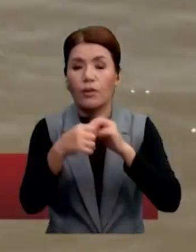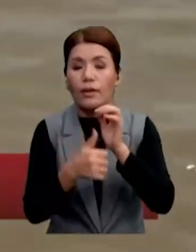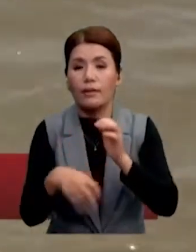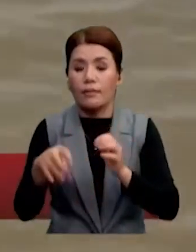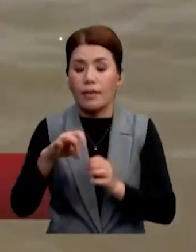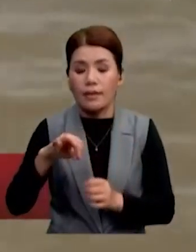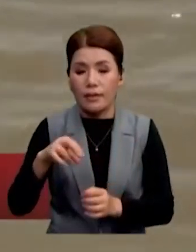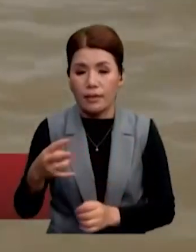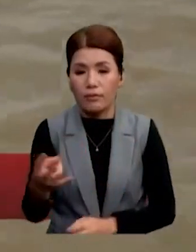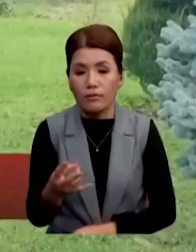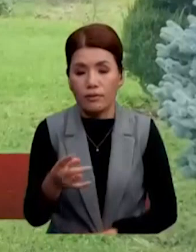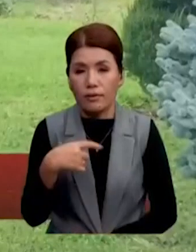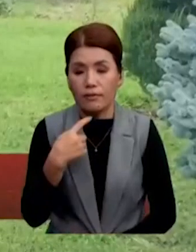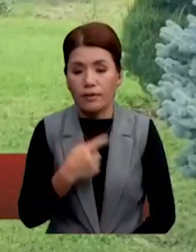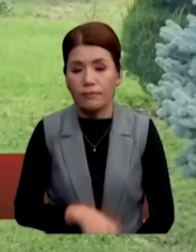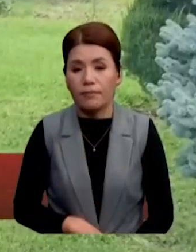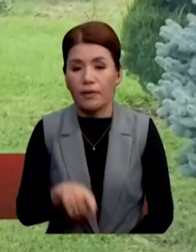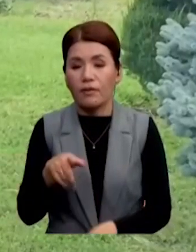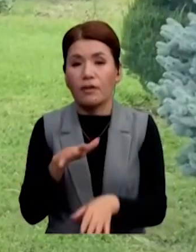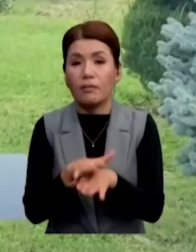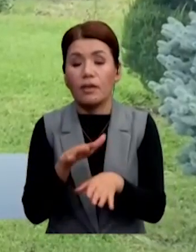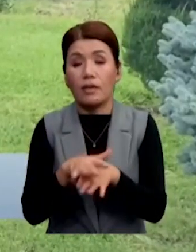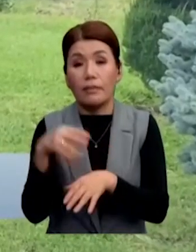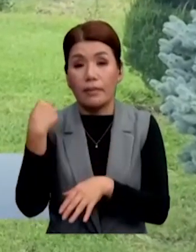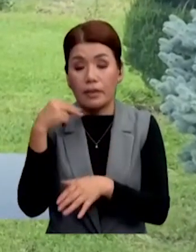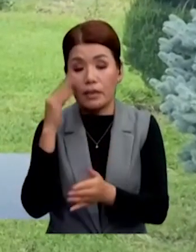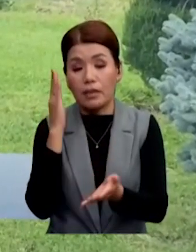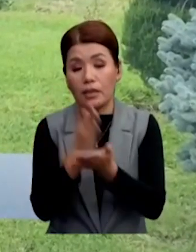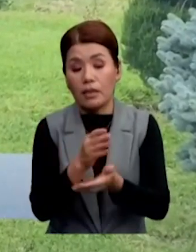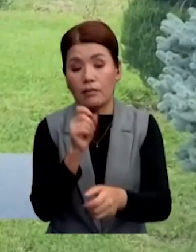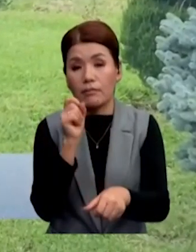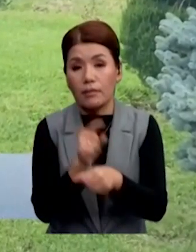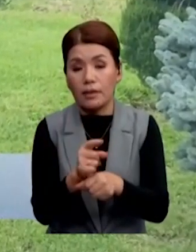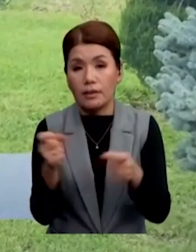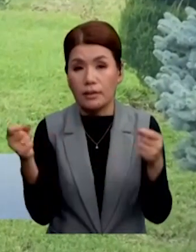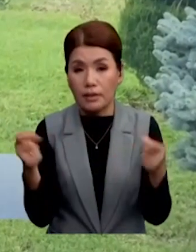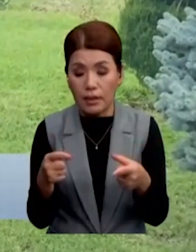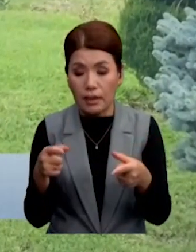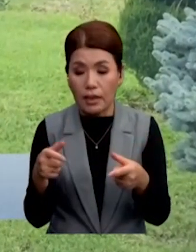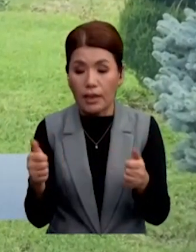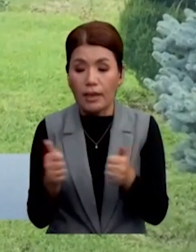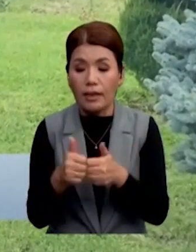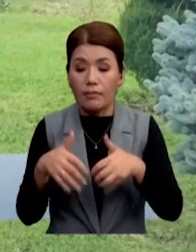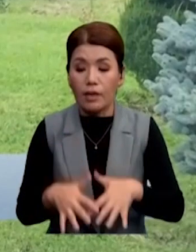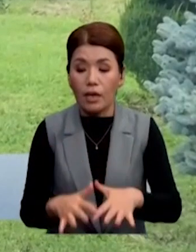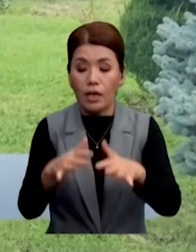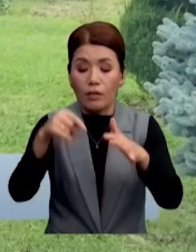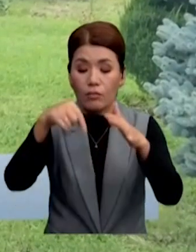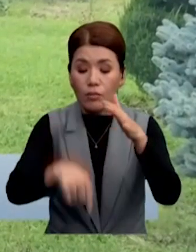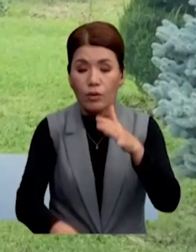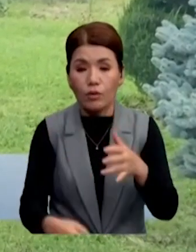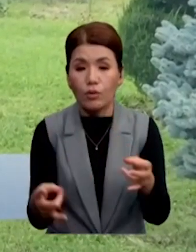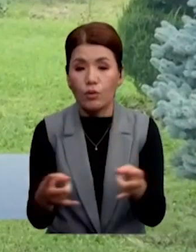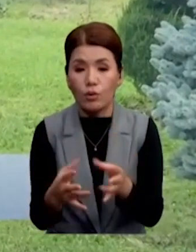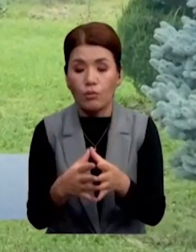теңгедей қаржы кетеді екен. Бұл жұмыстарды не президенттің өзінің тікелей тапсырмасына сәйкес жайықтың түбін тереңдету жұмыстары